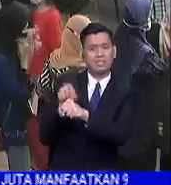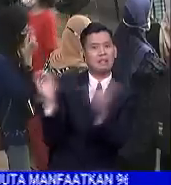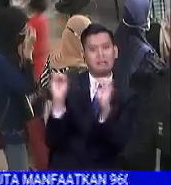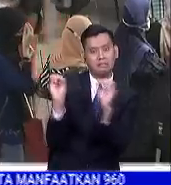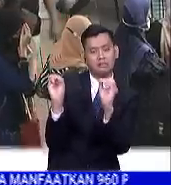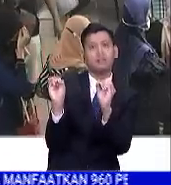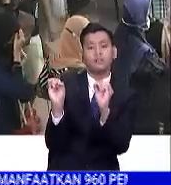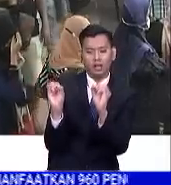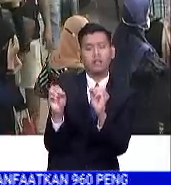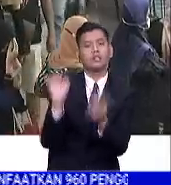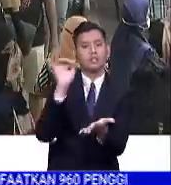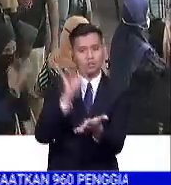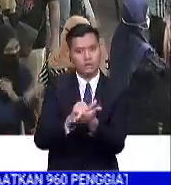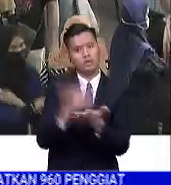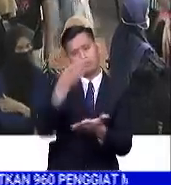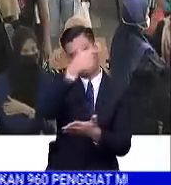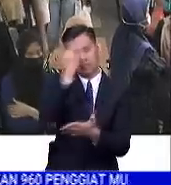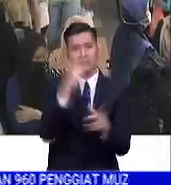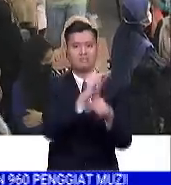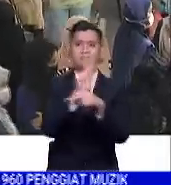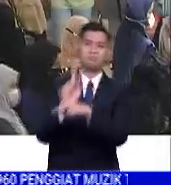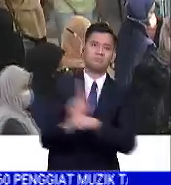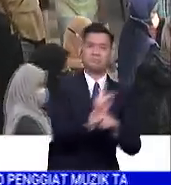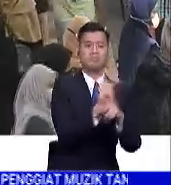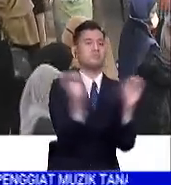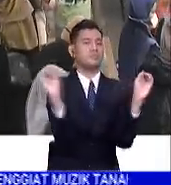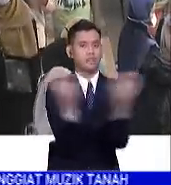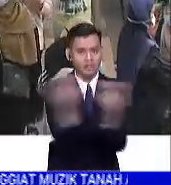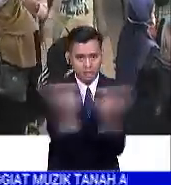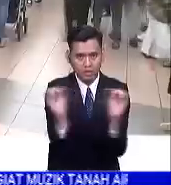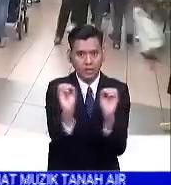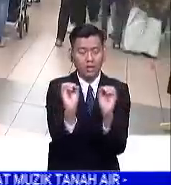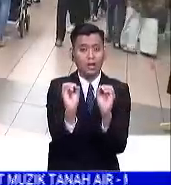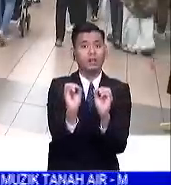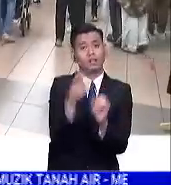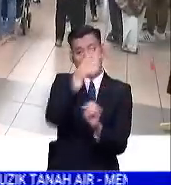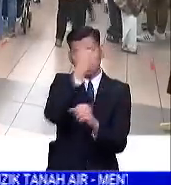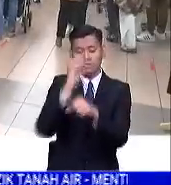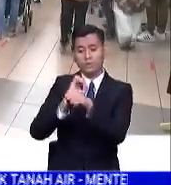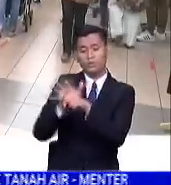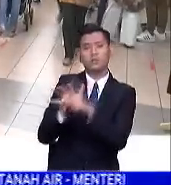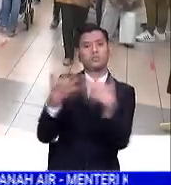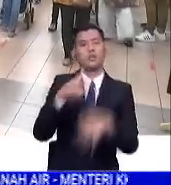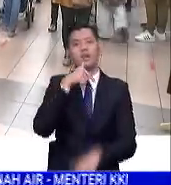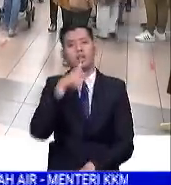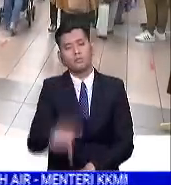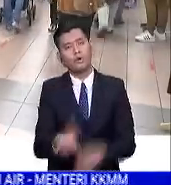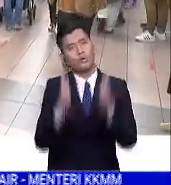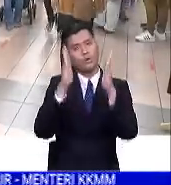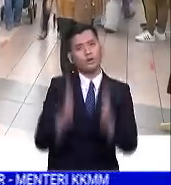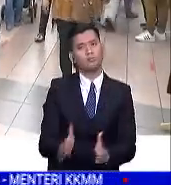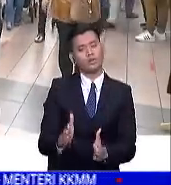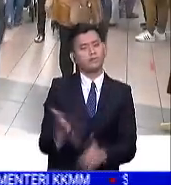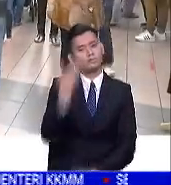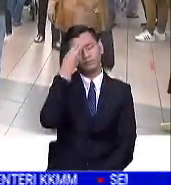off guard, maknanya dia hilang kawalan diri. Masalahnya COVID ni terlalu lama. So bila terlalu lama, orang semakin leka dan mereka rasa macam